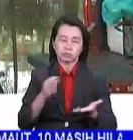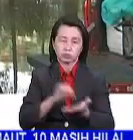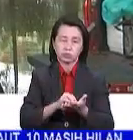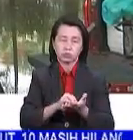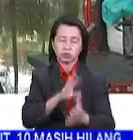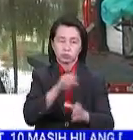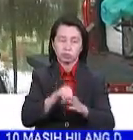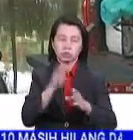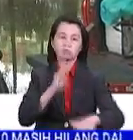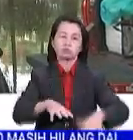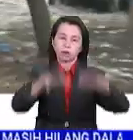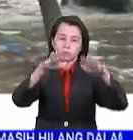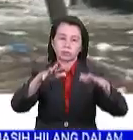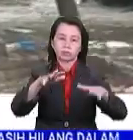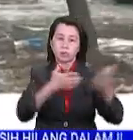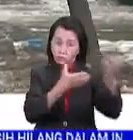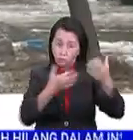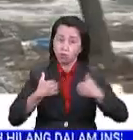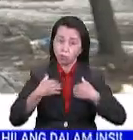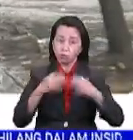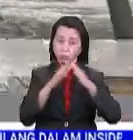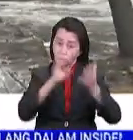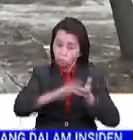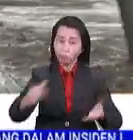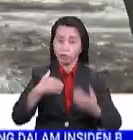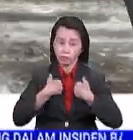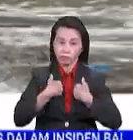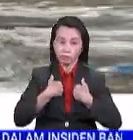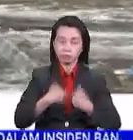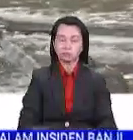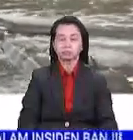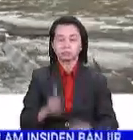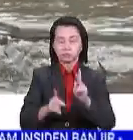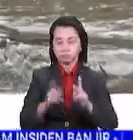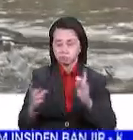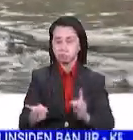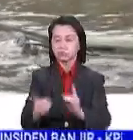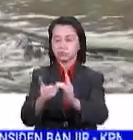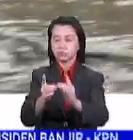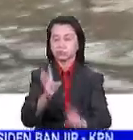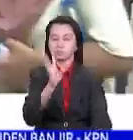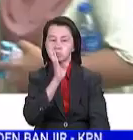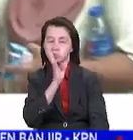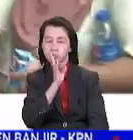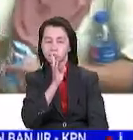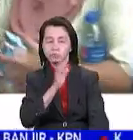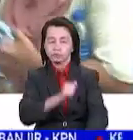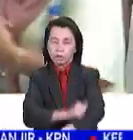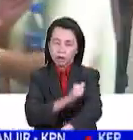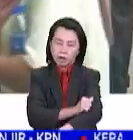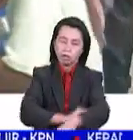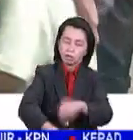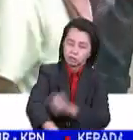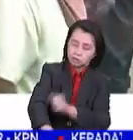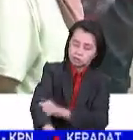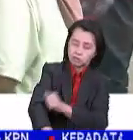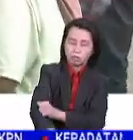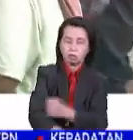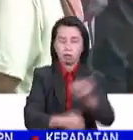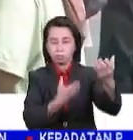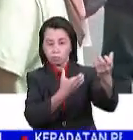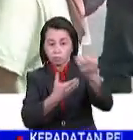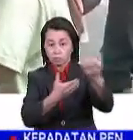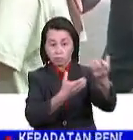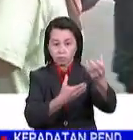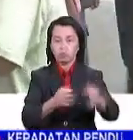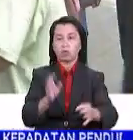terlibat dalam banjir lah. Penduduk terjejas banjir yang ditemui pula menyifatkan jasa dan pengorbanan anggota bomba dan